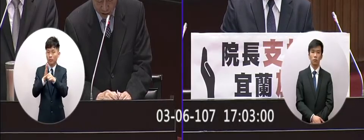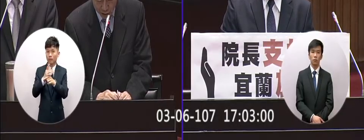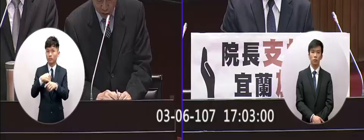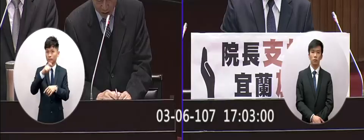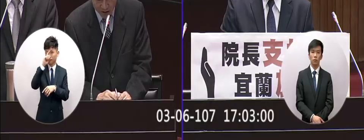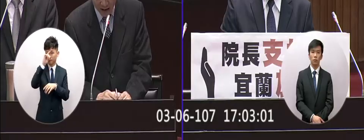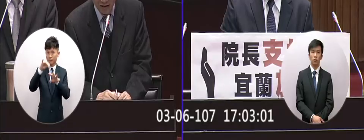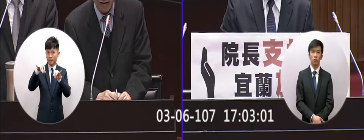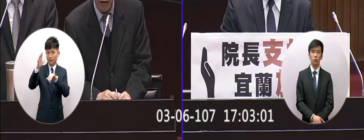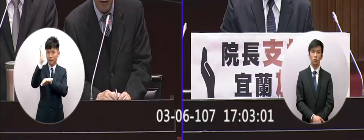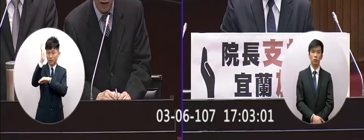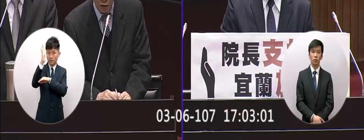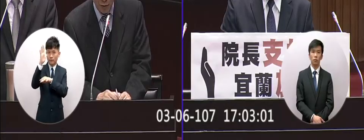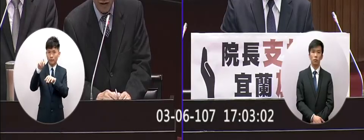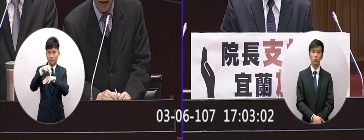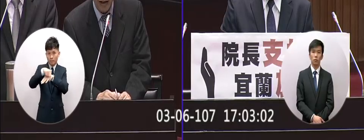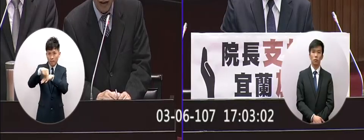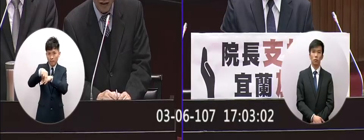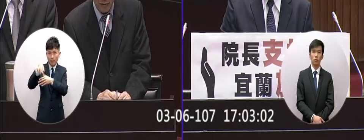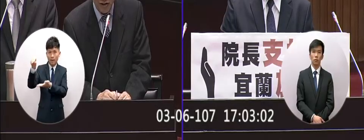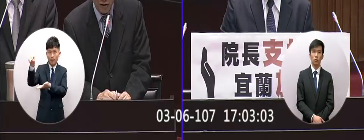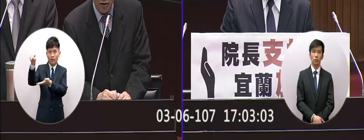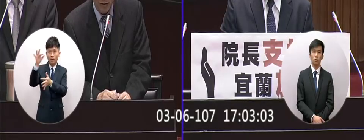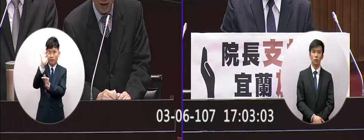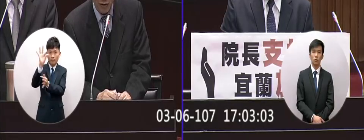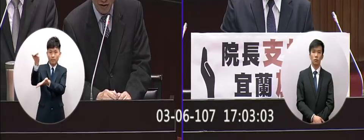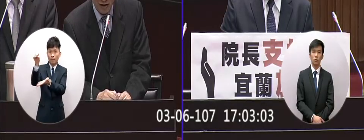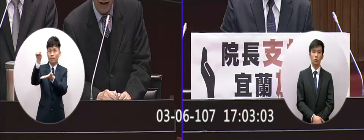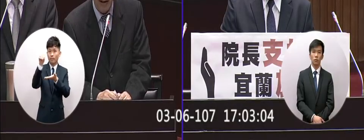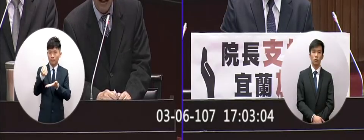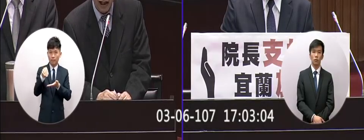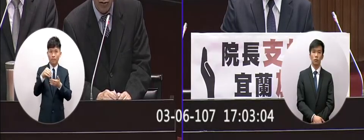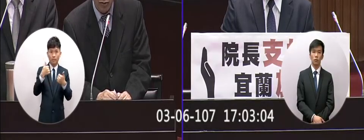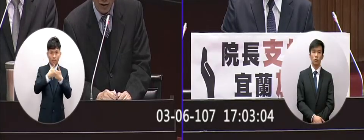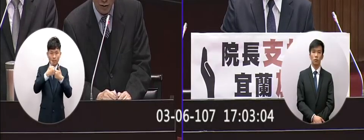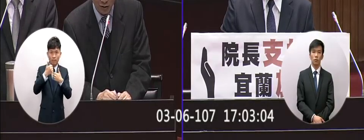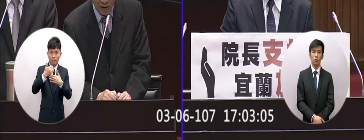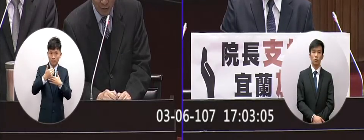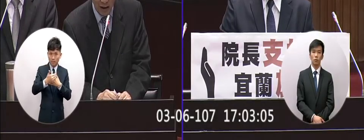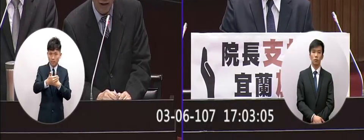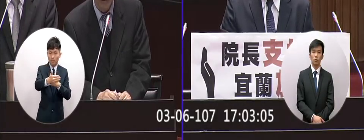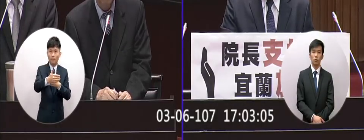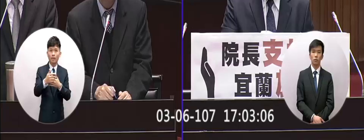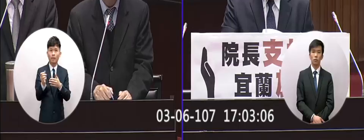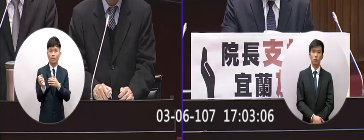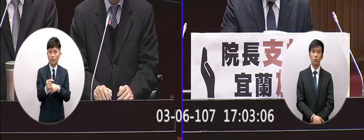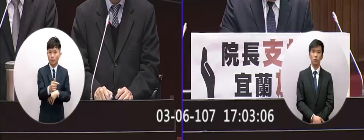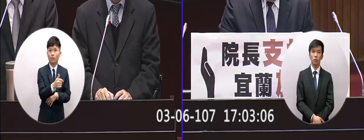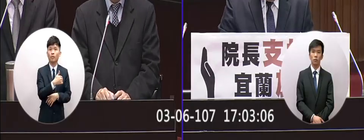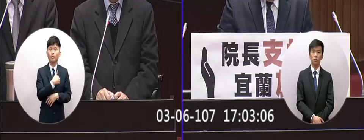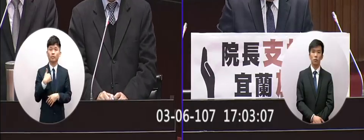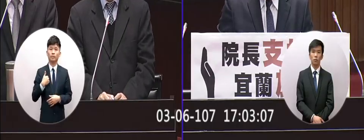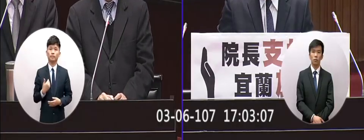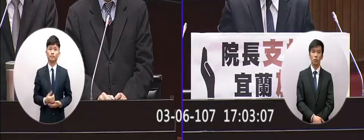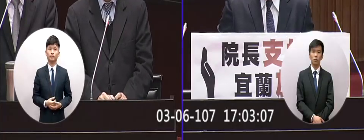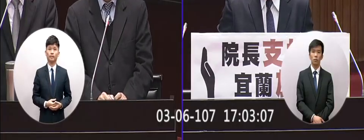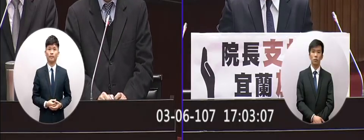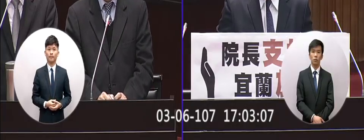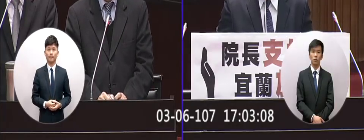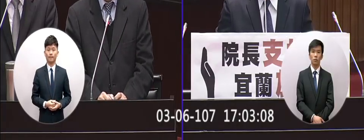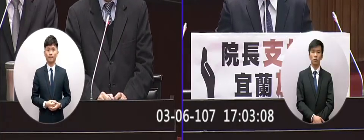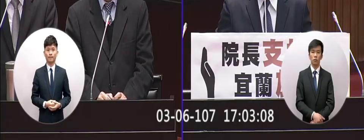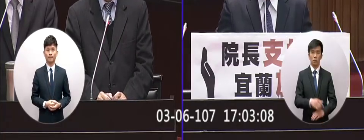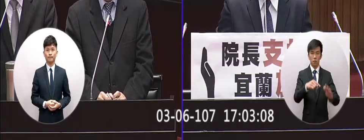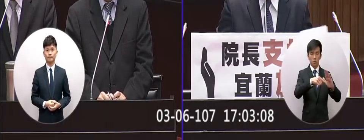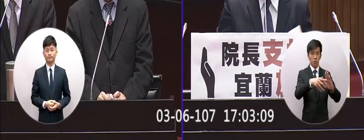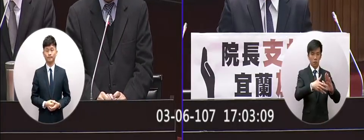方政府提出完整的案子以后，我们会在我们的程序里面来做审查，加速来做办理。 这个院